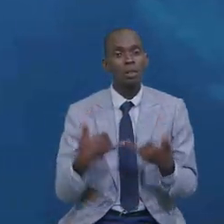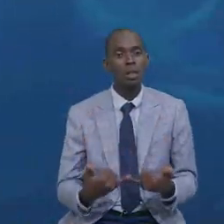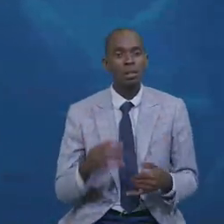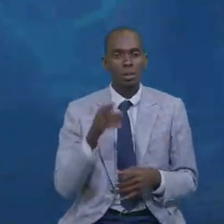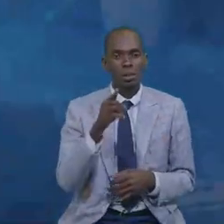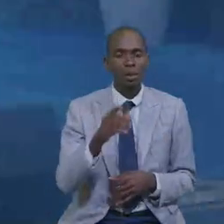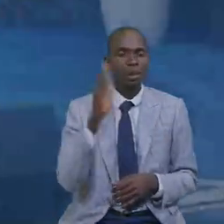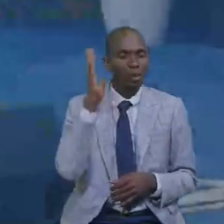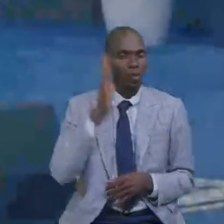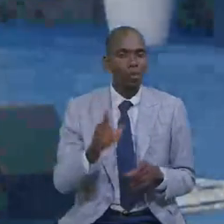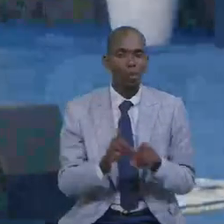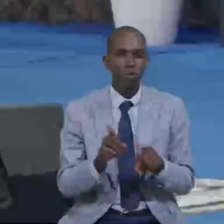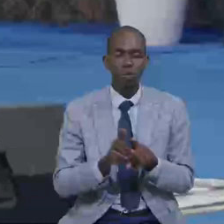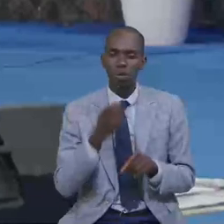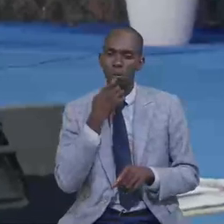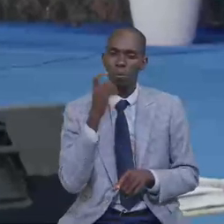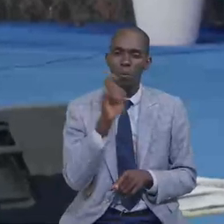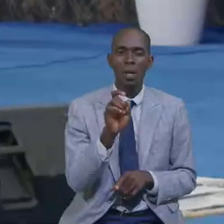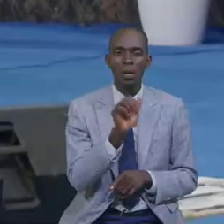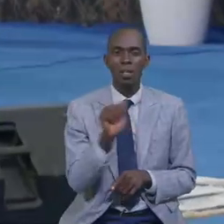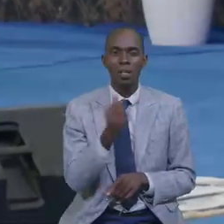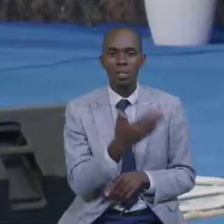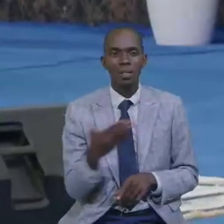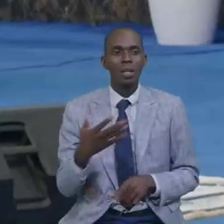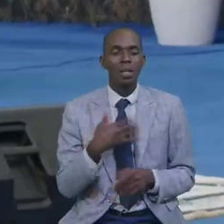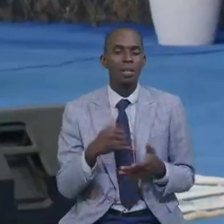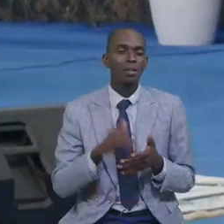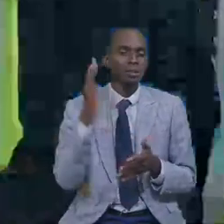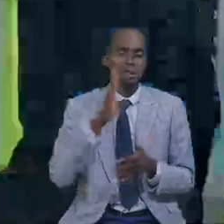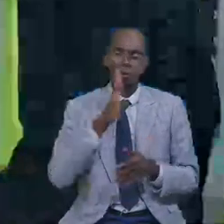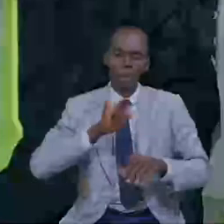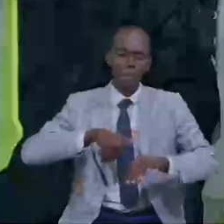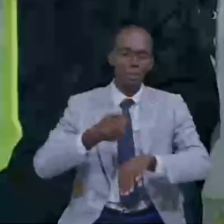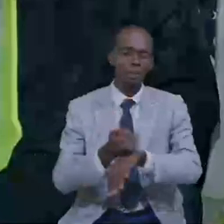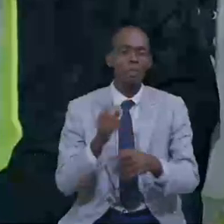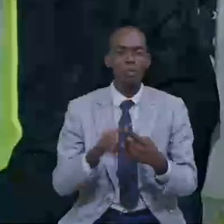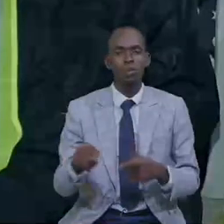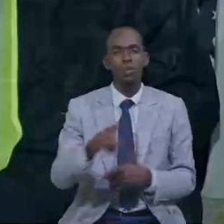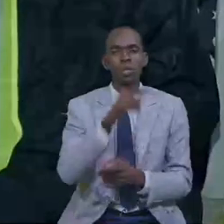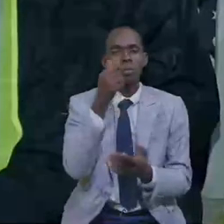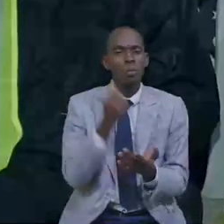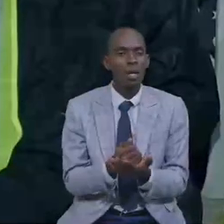tu as tes résolution répondra le succès